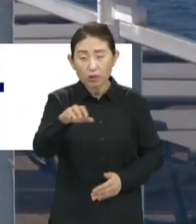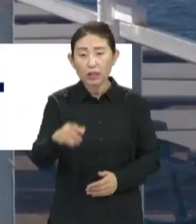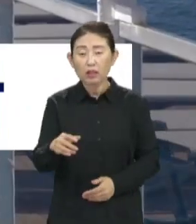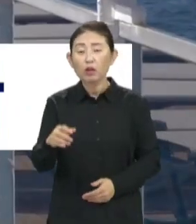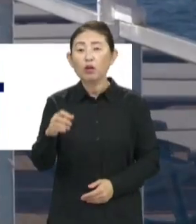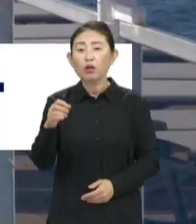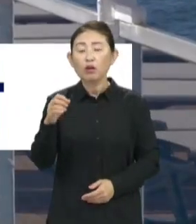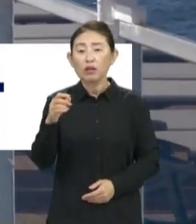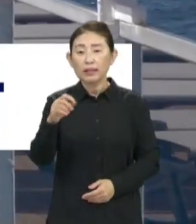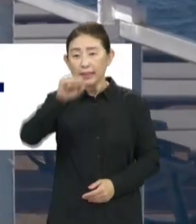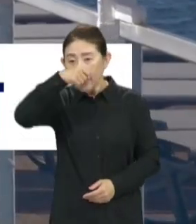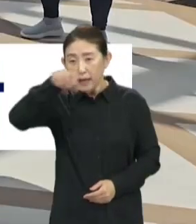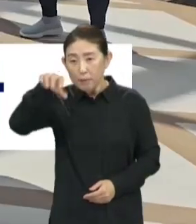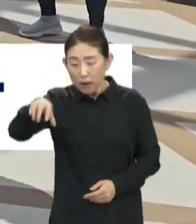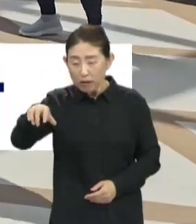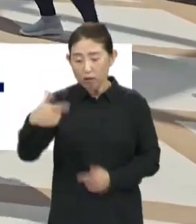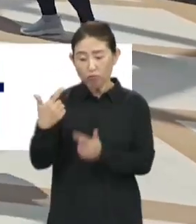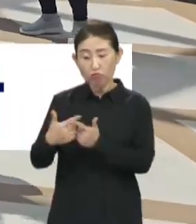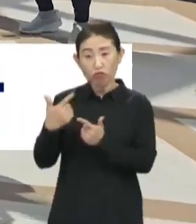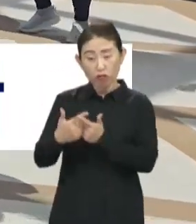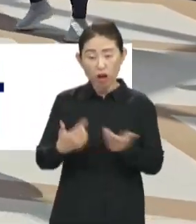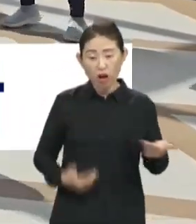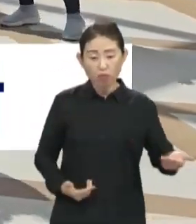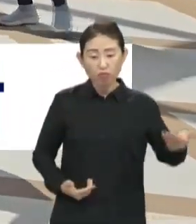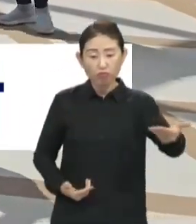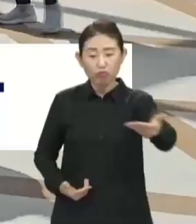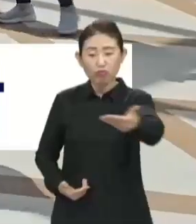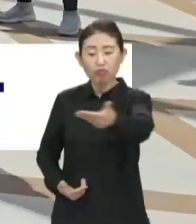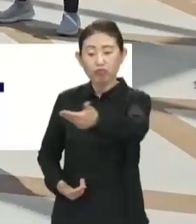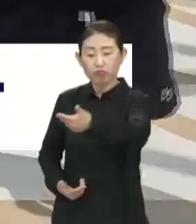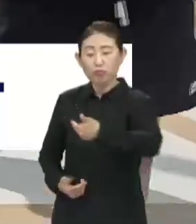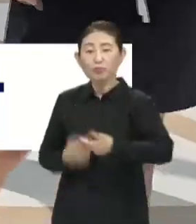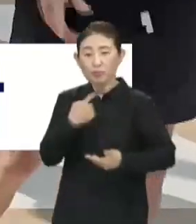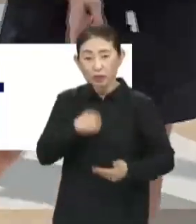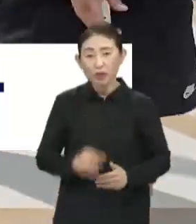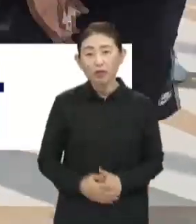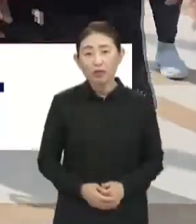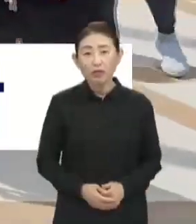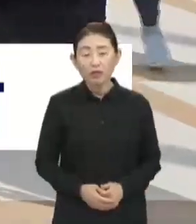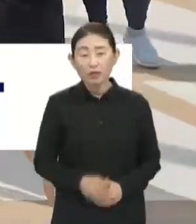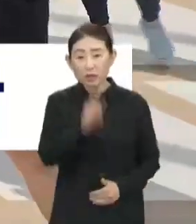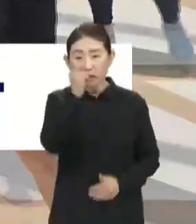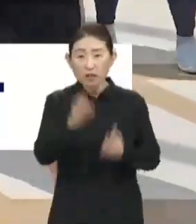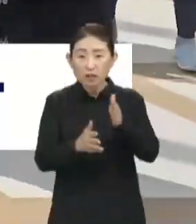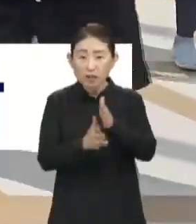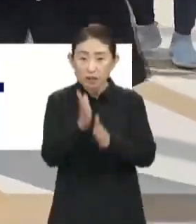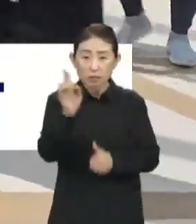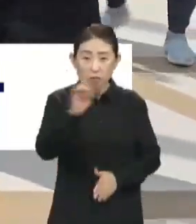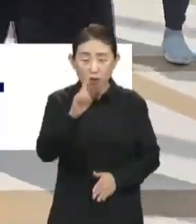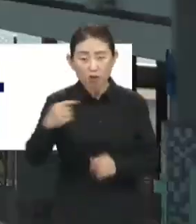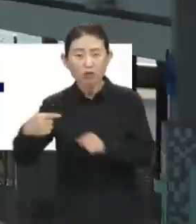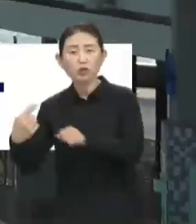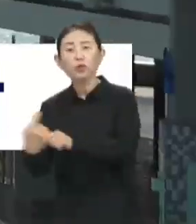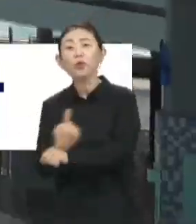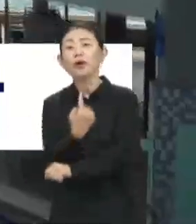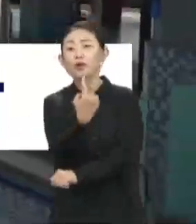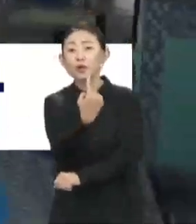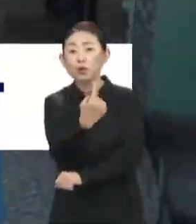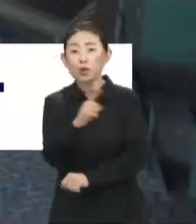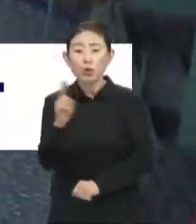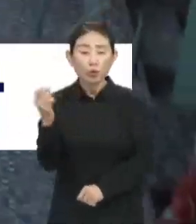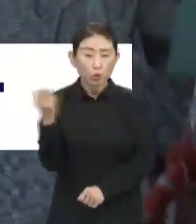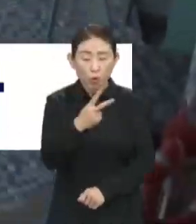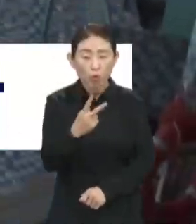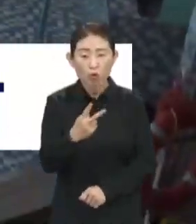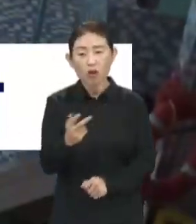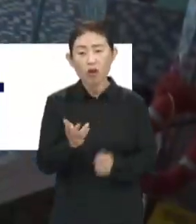미야코지마 대만 지능을 들린 뒤 부산으로 돌아왔습니다 서산시는 모만이 아닌 기양 크루즈 유치를